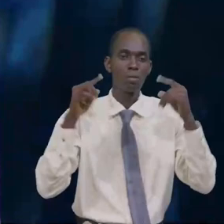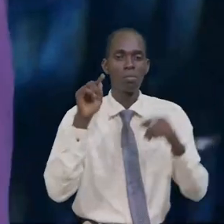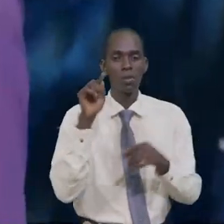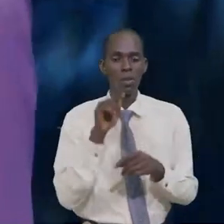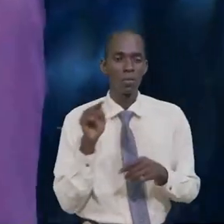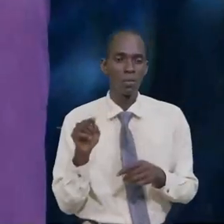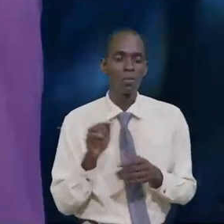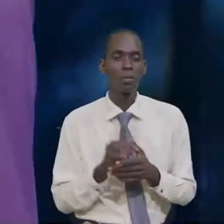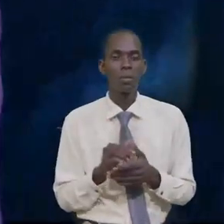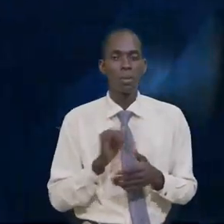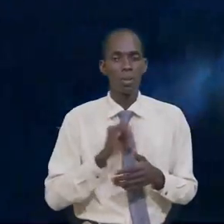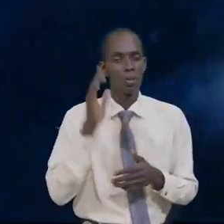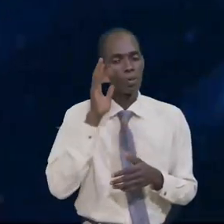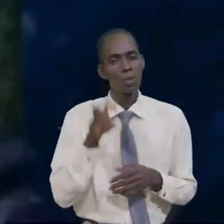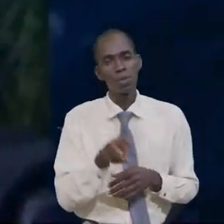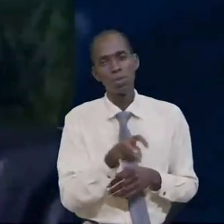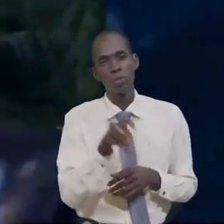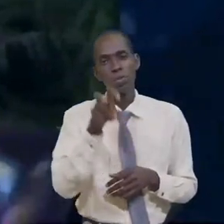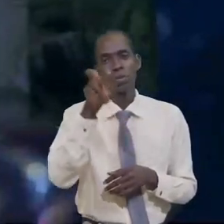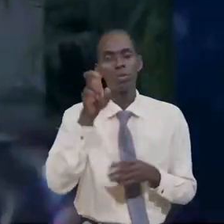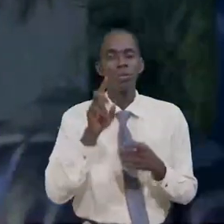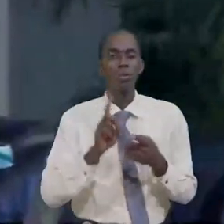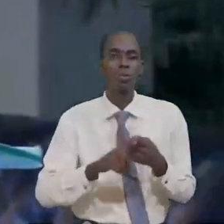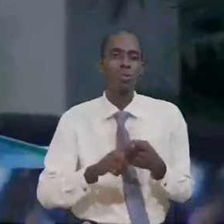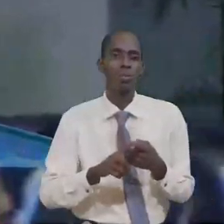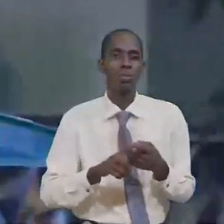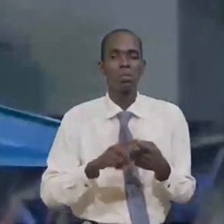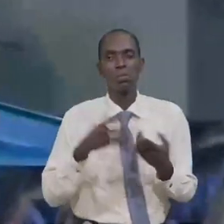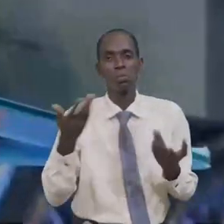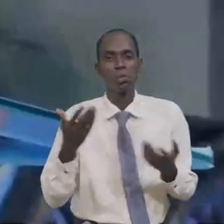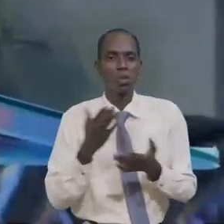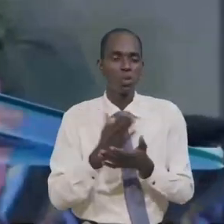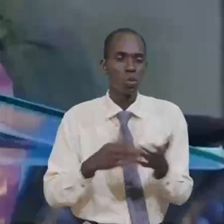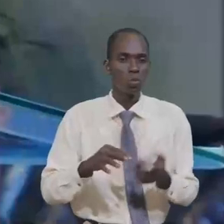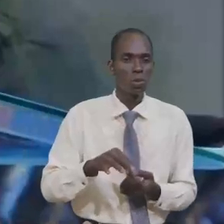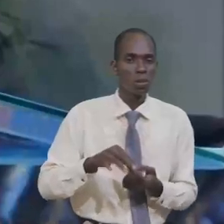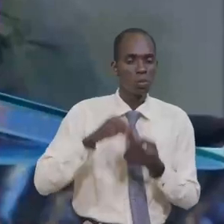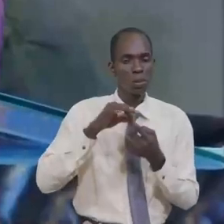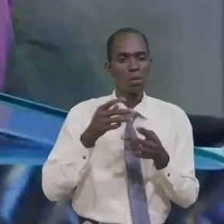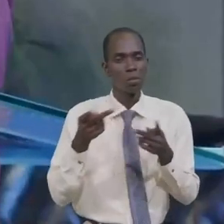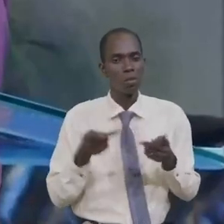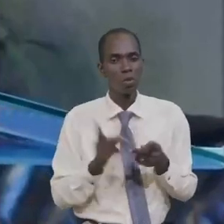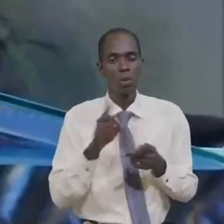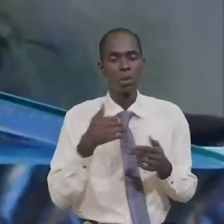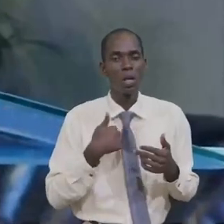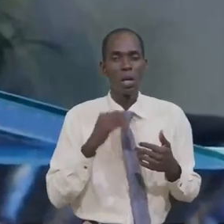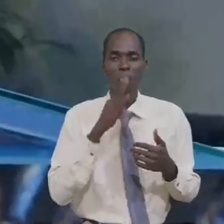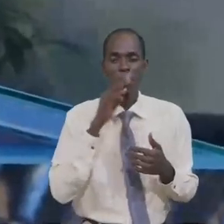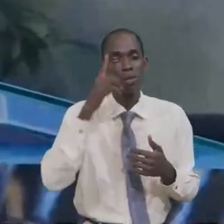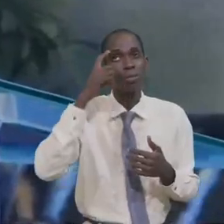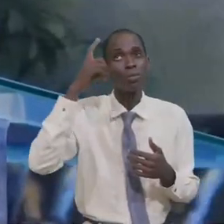je vais voyager et il mentionne un lieu donné de leurs rêves si je vais